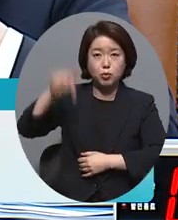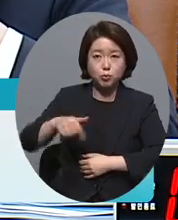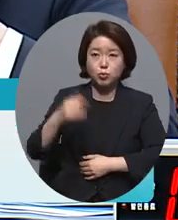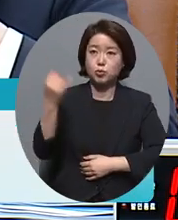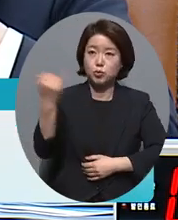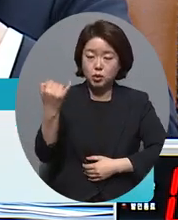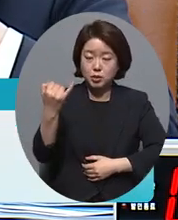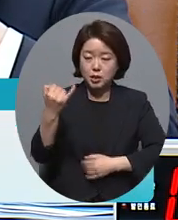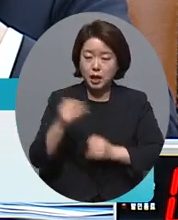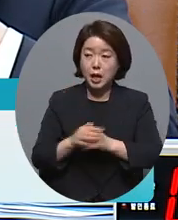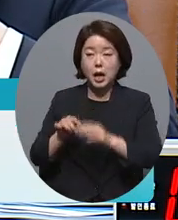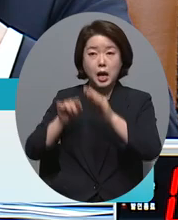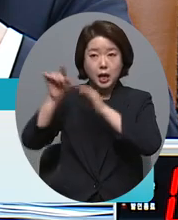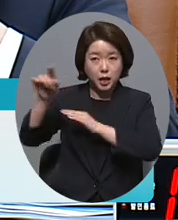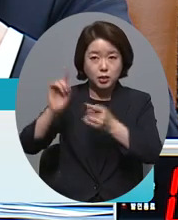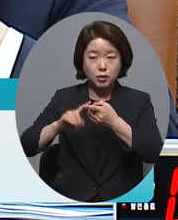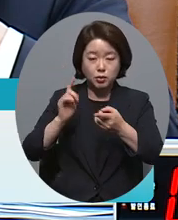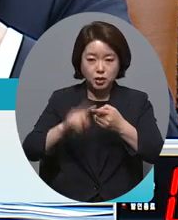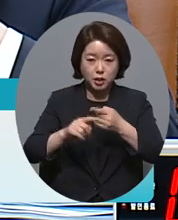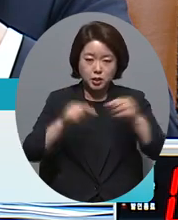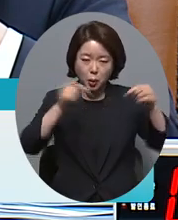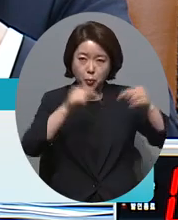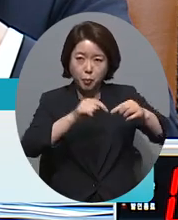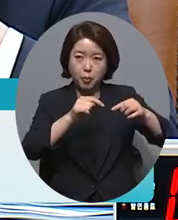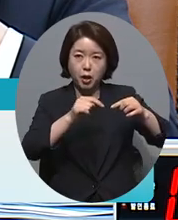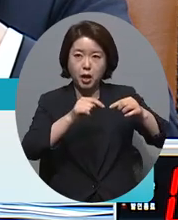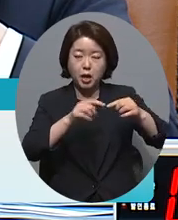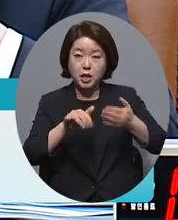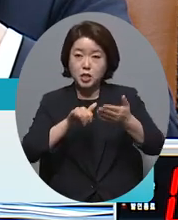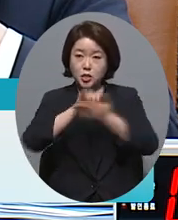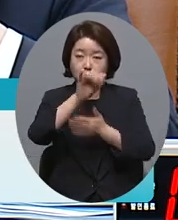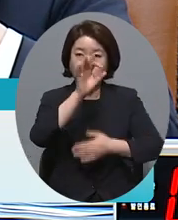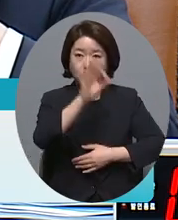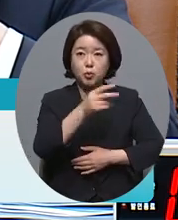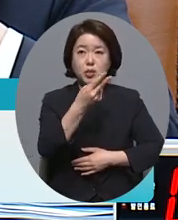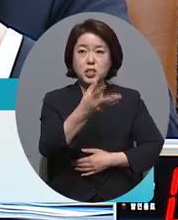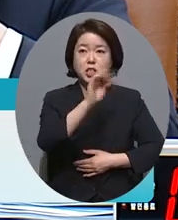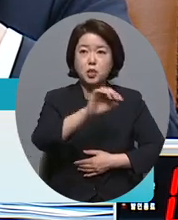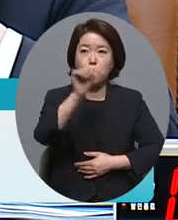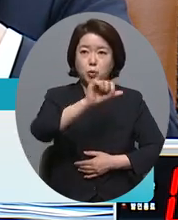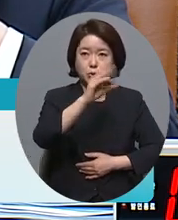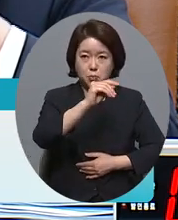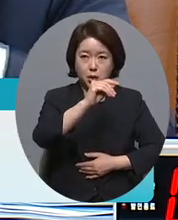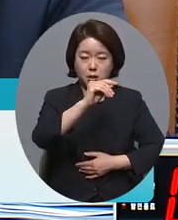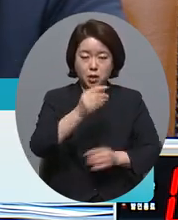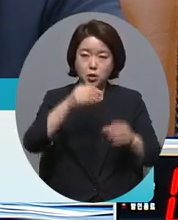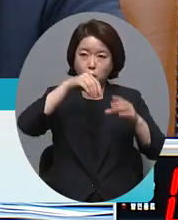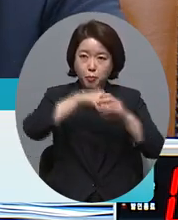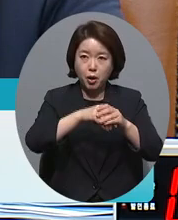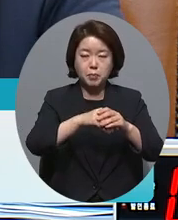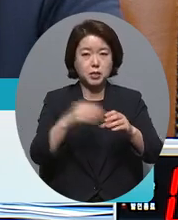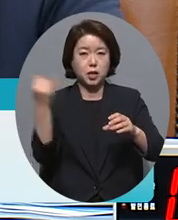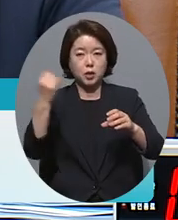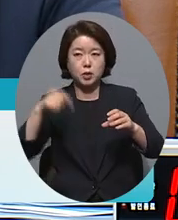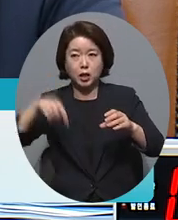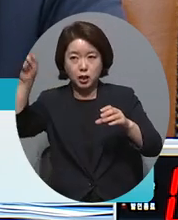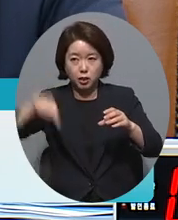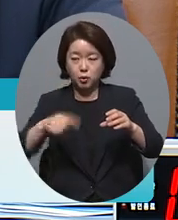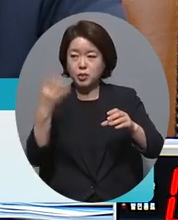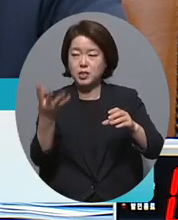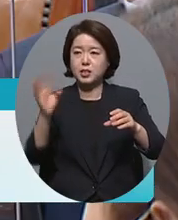비용 2억 5천만원을 포함해서 김여사 순방에 관련한 예산 4억 원이 신속하게